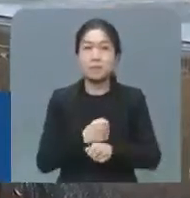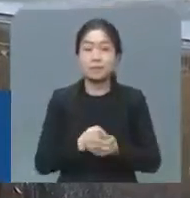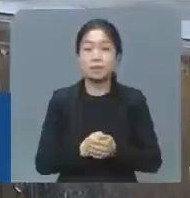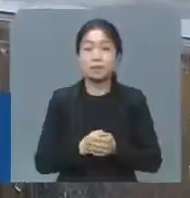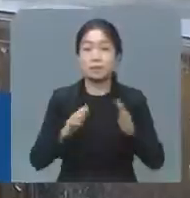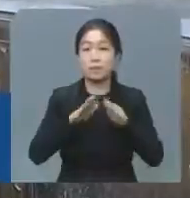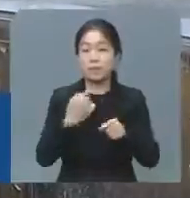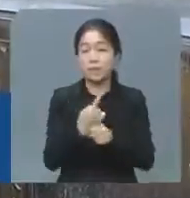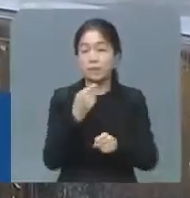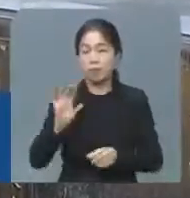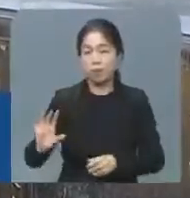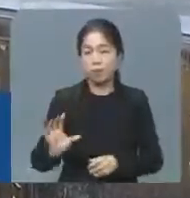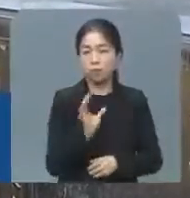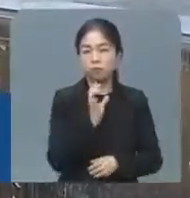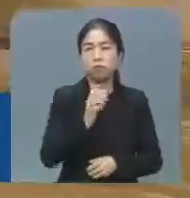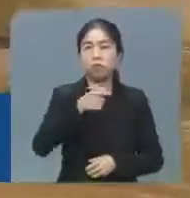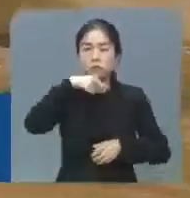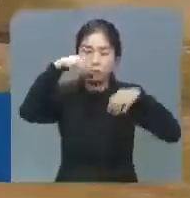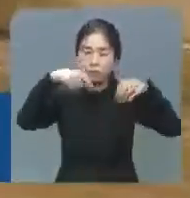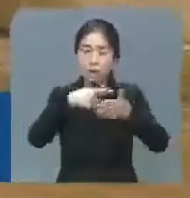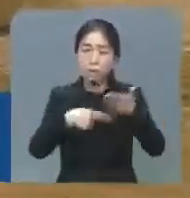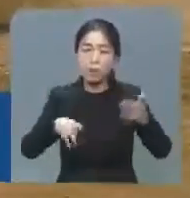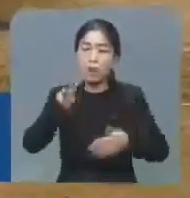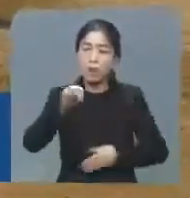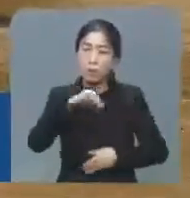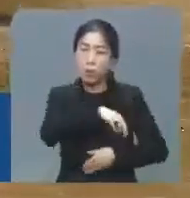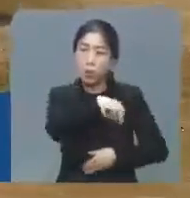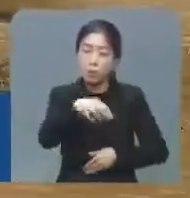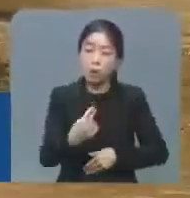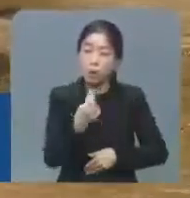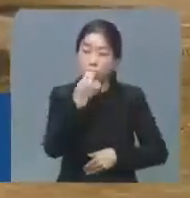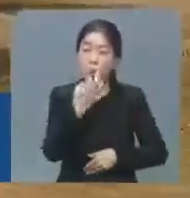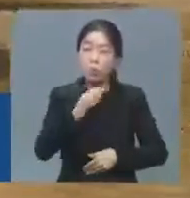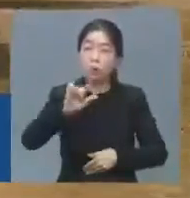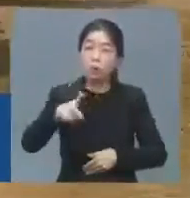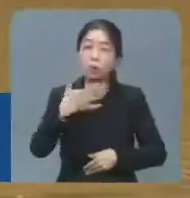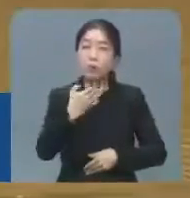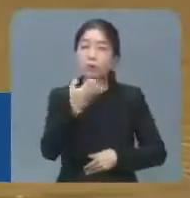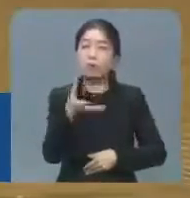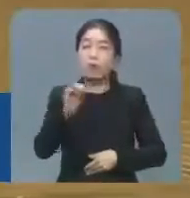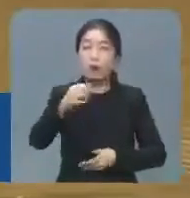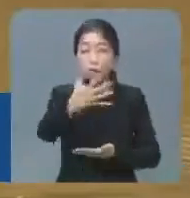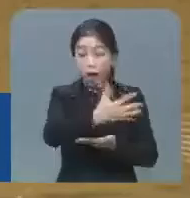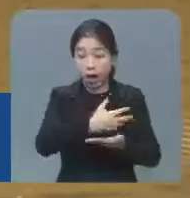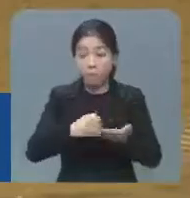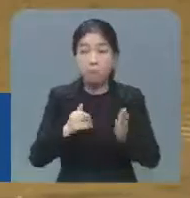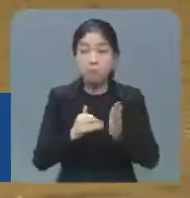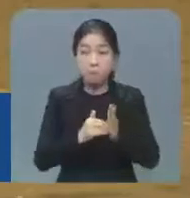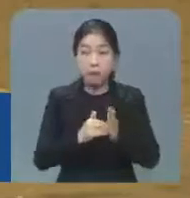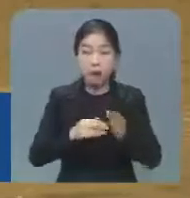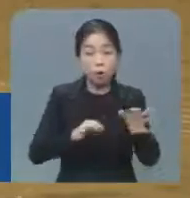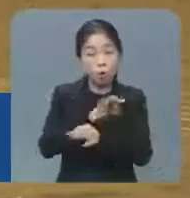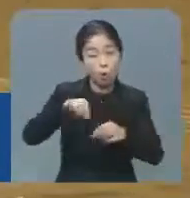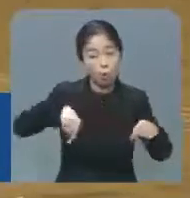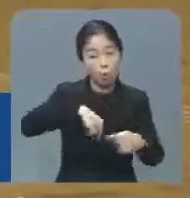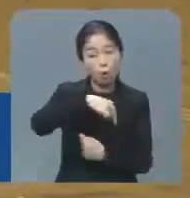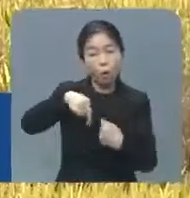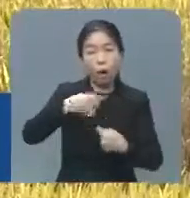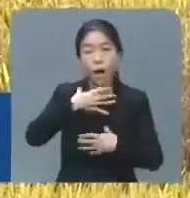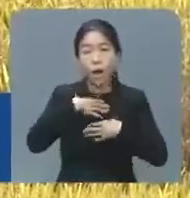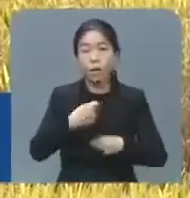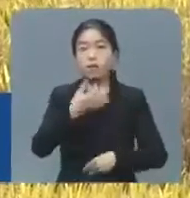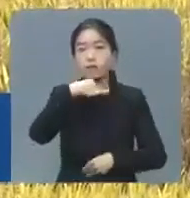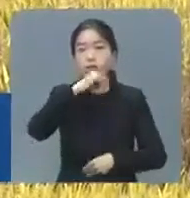설마 남들은 질환의 태풍과 후 피해를 입은 3만여 농가가 보험금 699 학원을 수령에 경영 안정에 보탬이 됐다 며